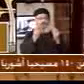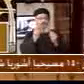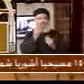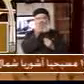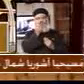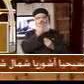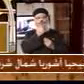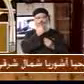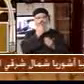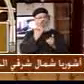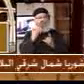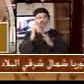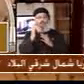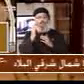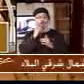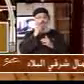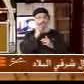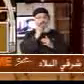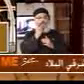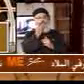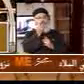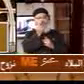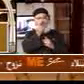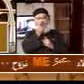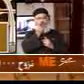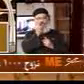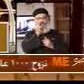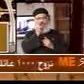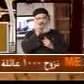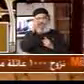يديلهاش اي اهتمام، ولكن هذه الحبه الصغيره